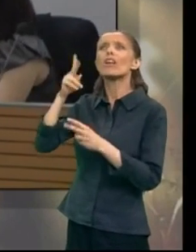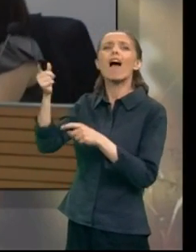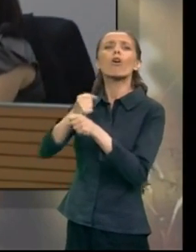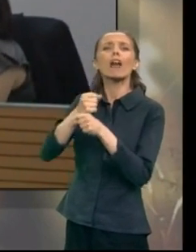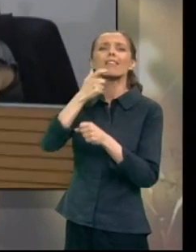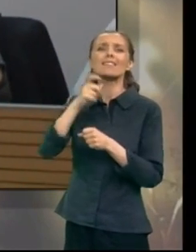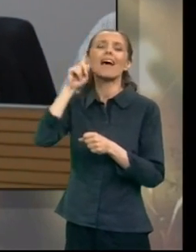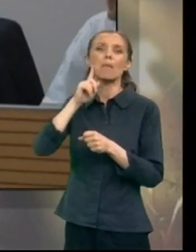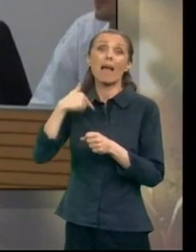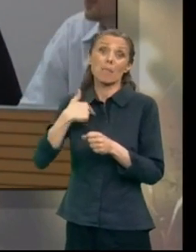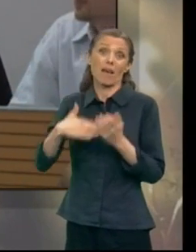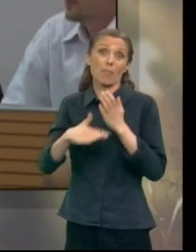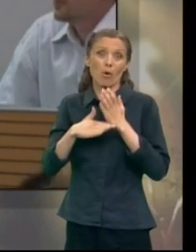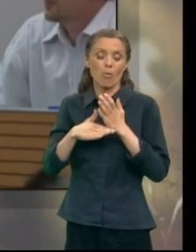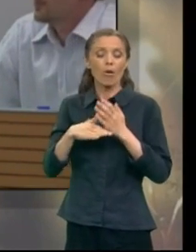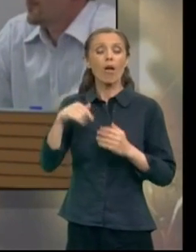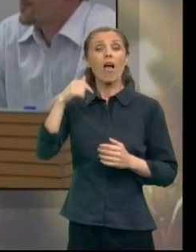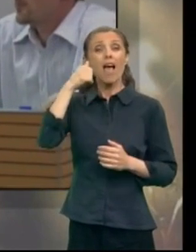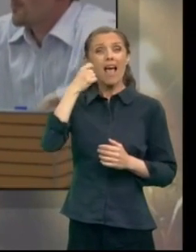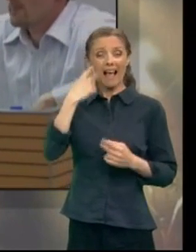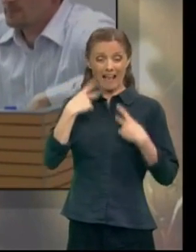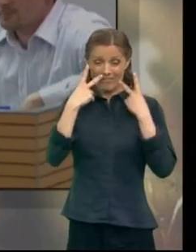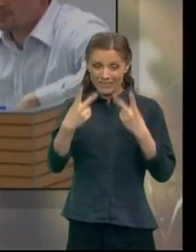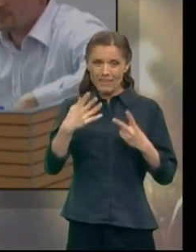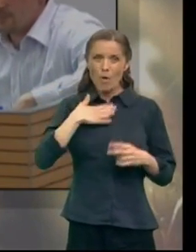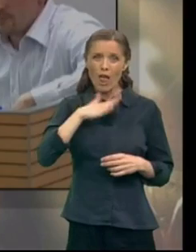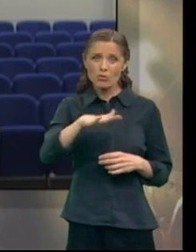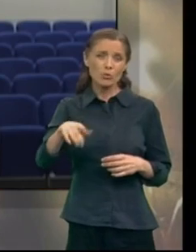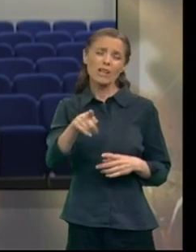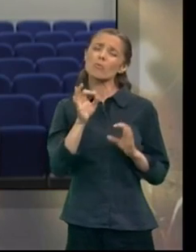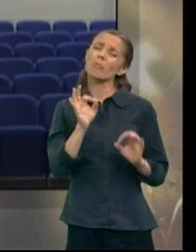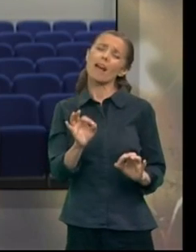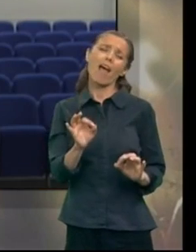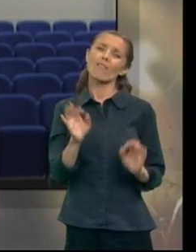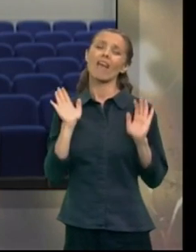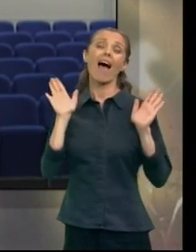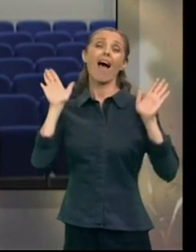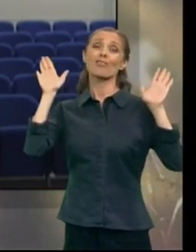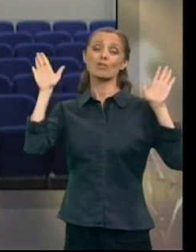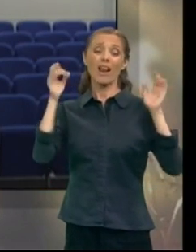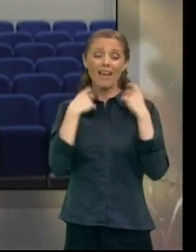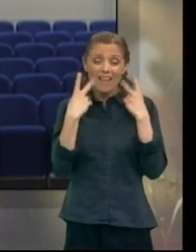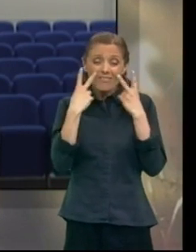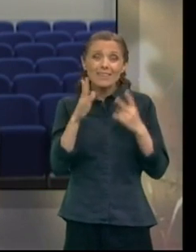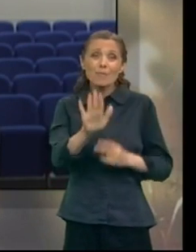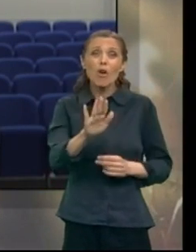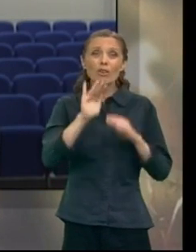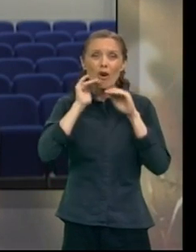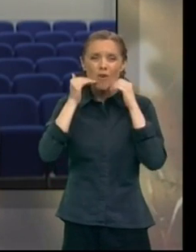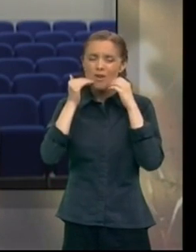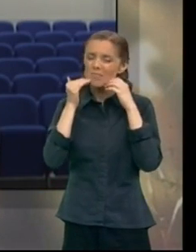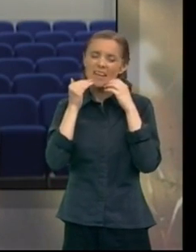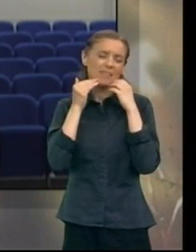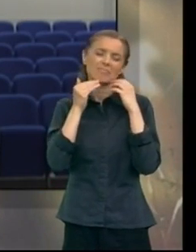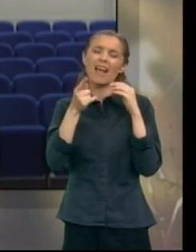mame. Kada vidimo tu našu decu koji su to pravi mali anđeli i njihov osmeh, on negde sve kompenzira